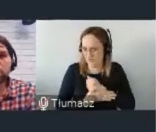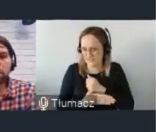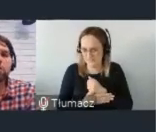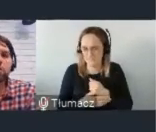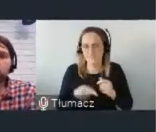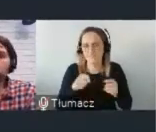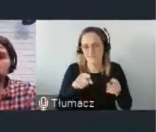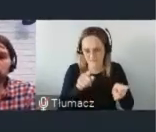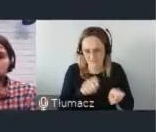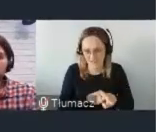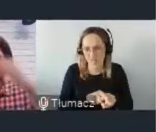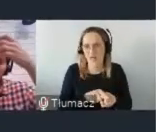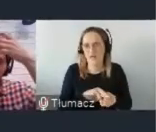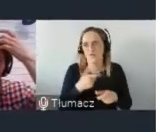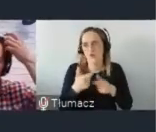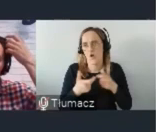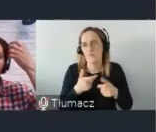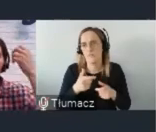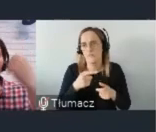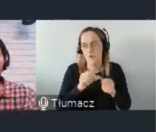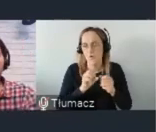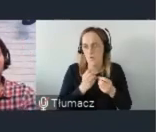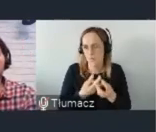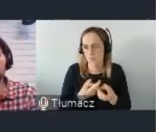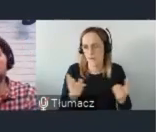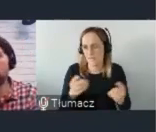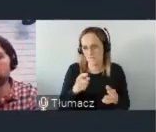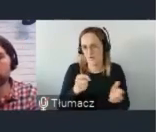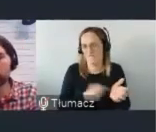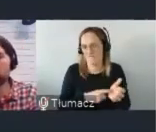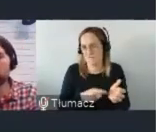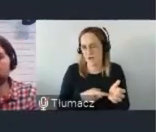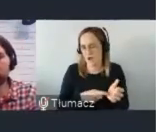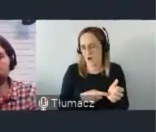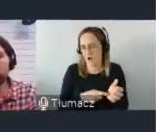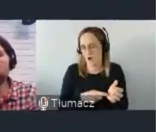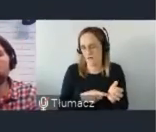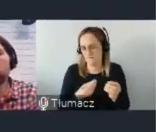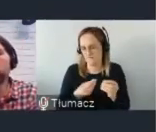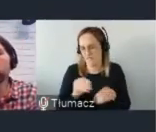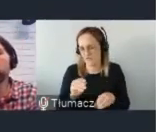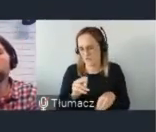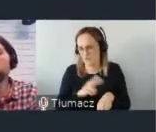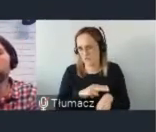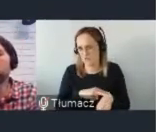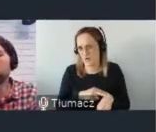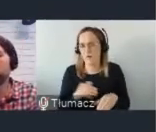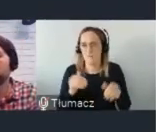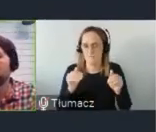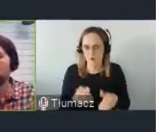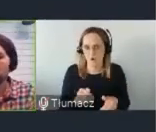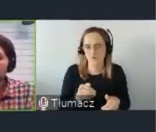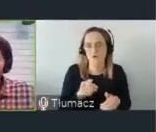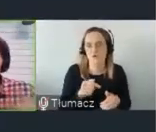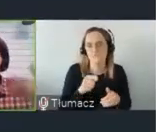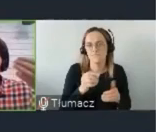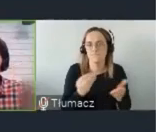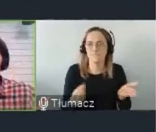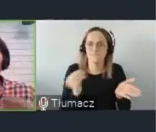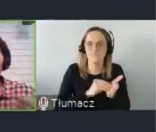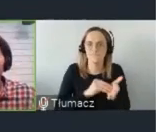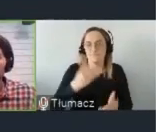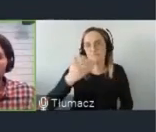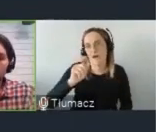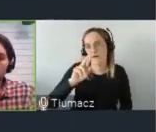Też z tego też pewnie zrobimy jakiś webinar, bo to wymaga dłuższej chwili. Możemy wrzucić tak zwane markery, czyli coś, co